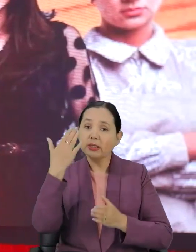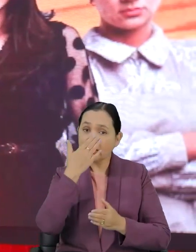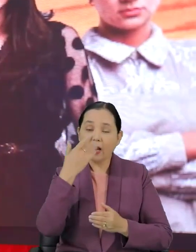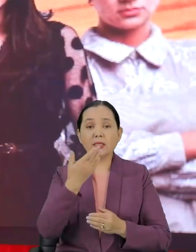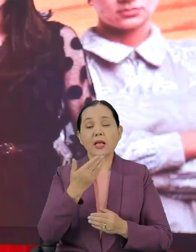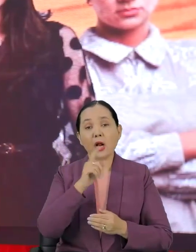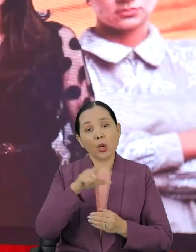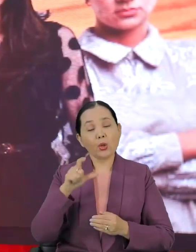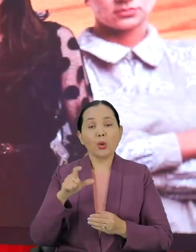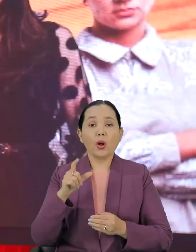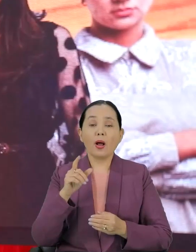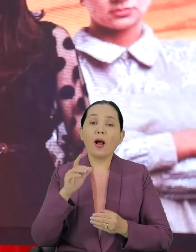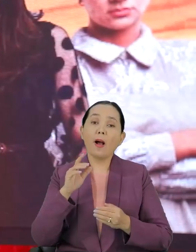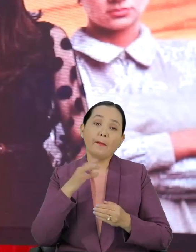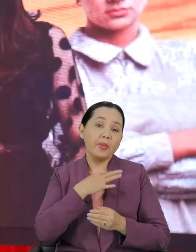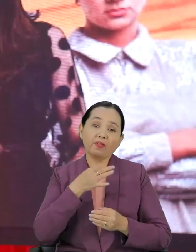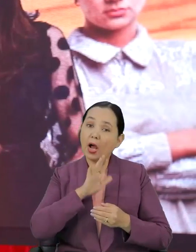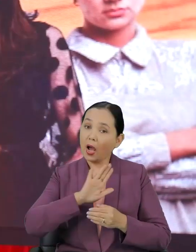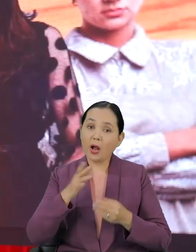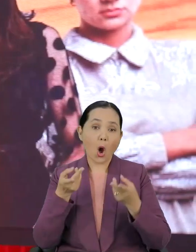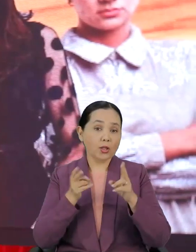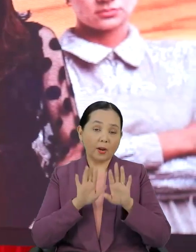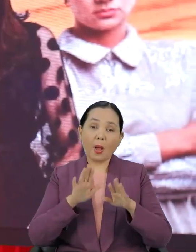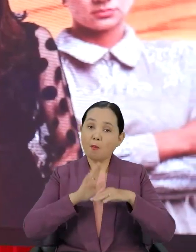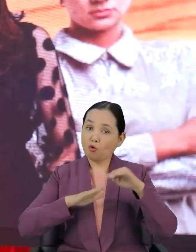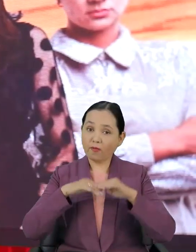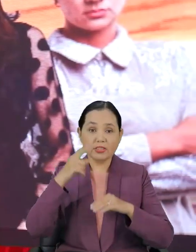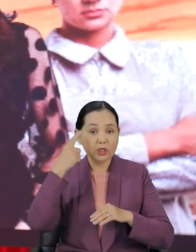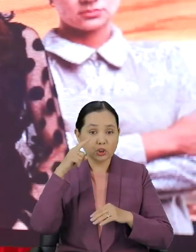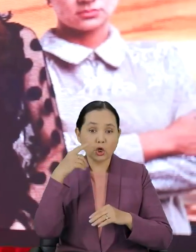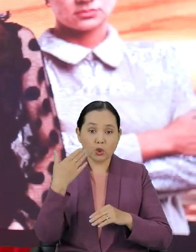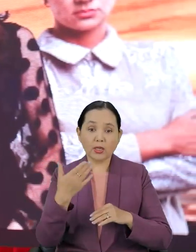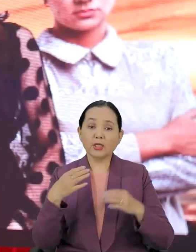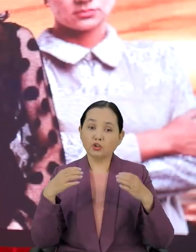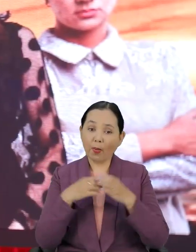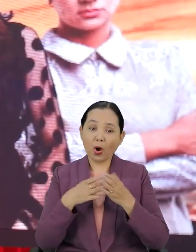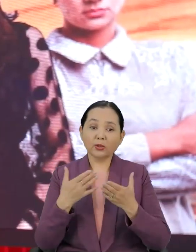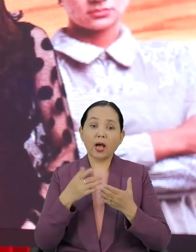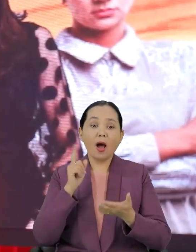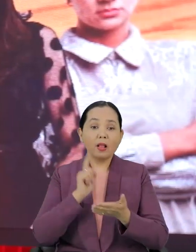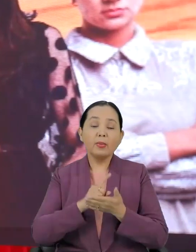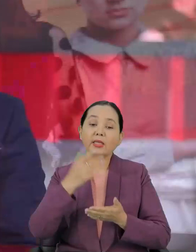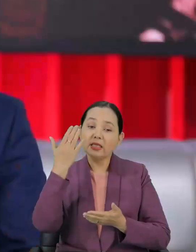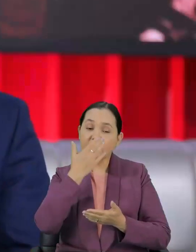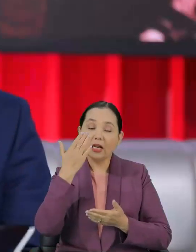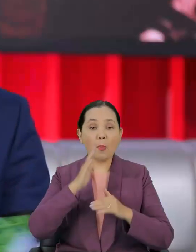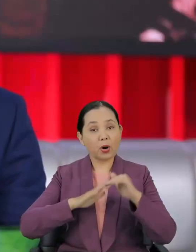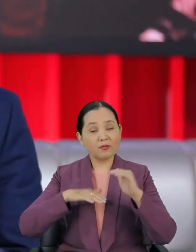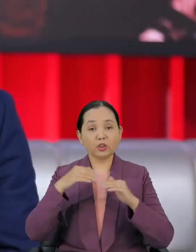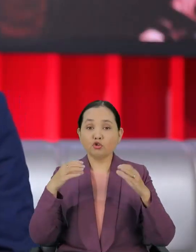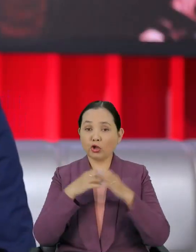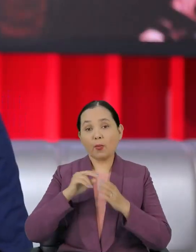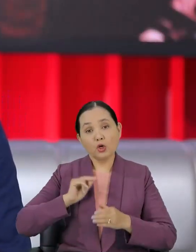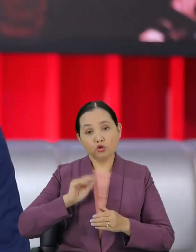teleserial tomoshabinlar auditoriyasini befarq qoldirmaydi deyapti professional ijodkorlar jamoasi. Albatta, serialda demak professional